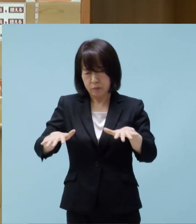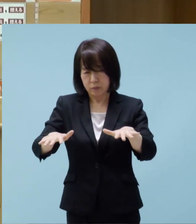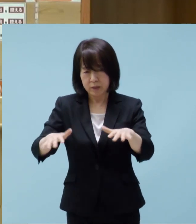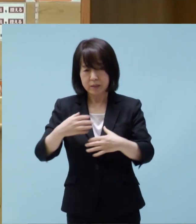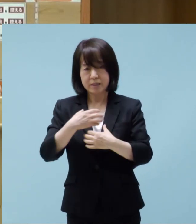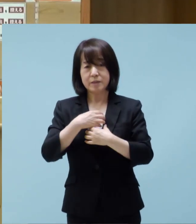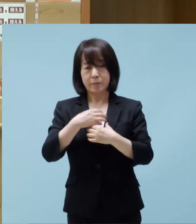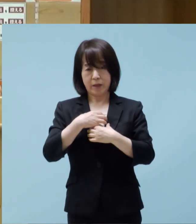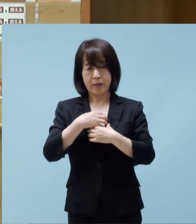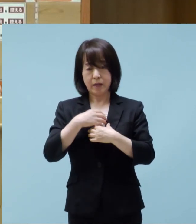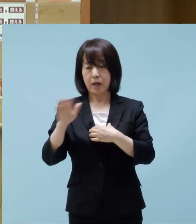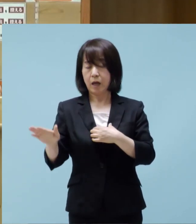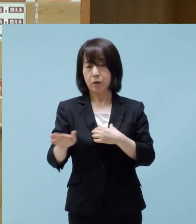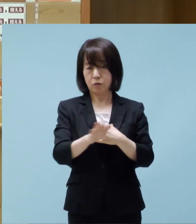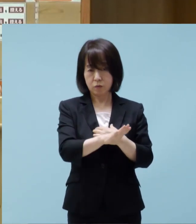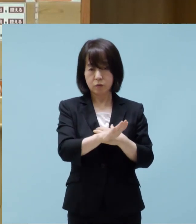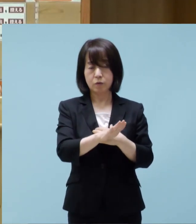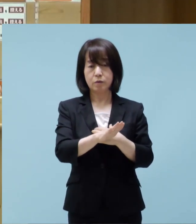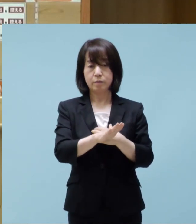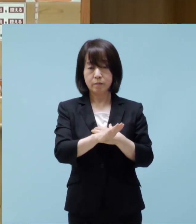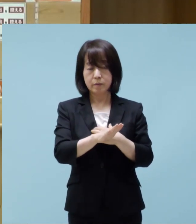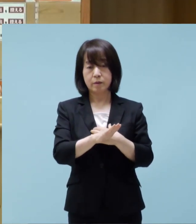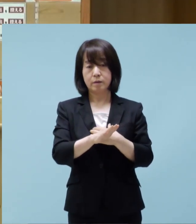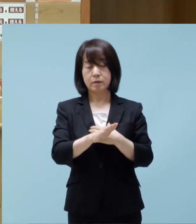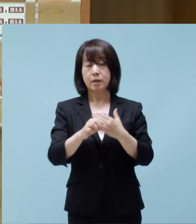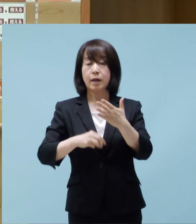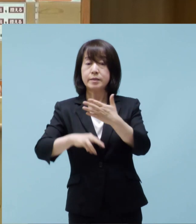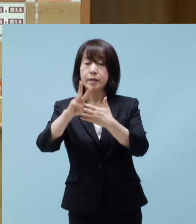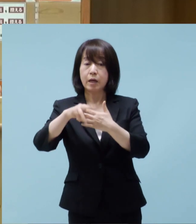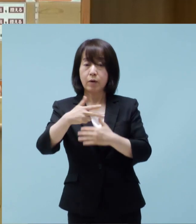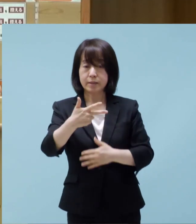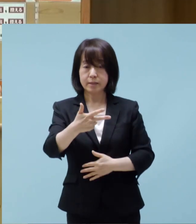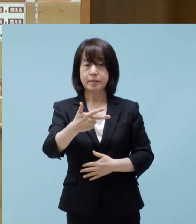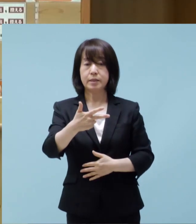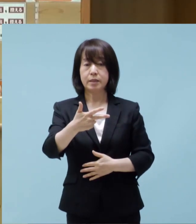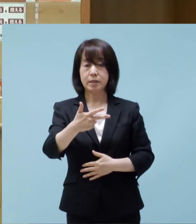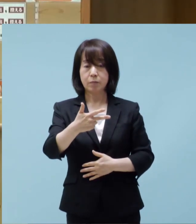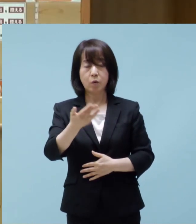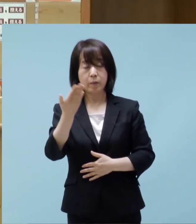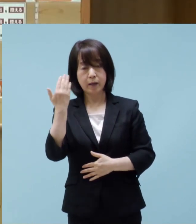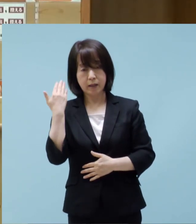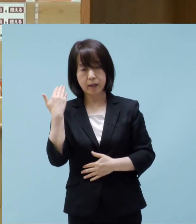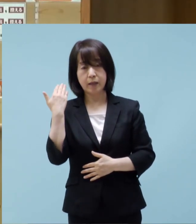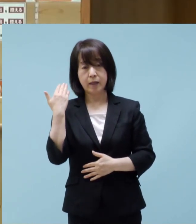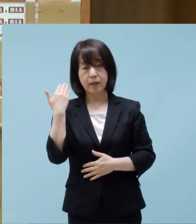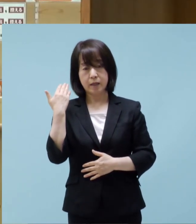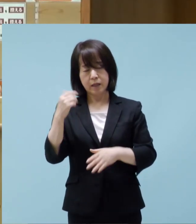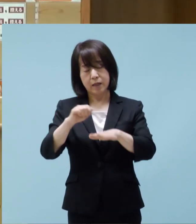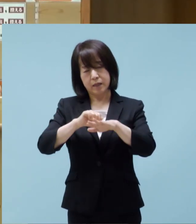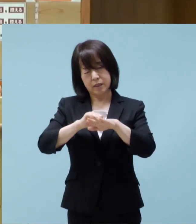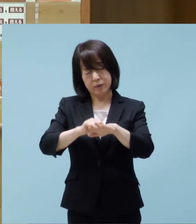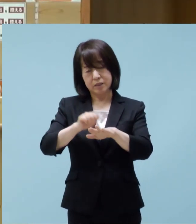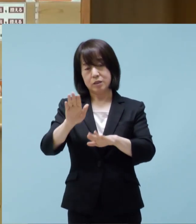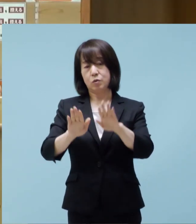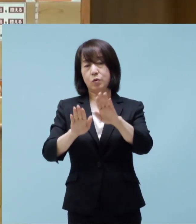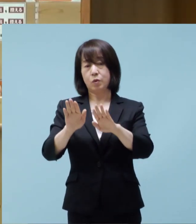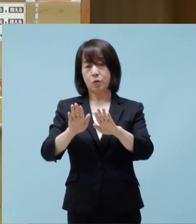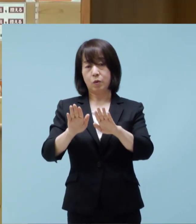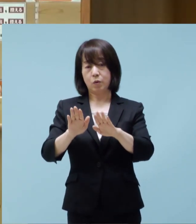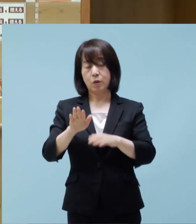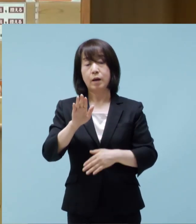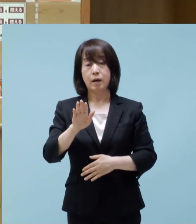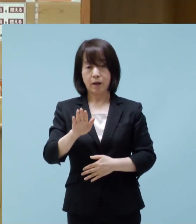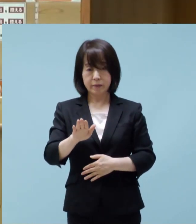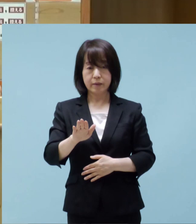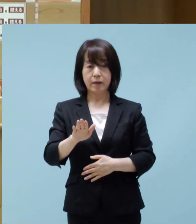ありました。また旭川市においてもですね、これまでもかなり厳しい感染状況になった時期、